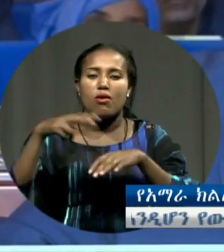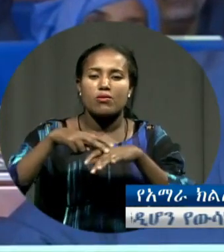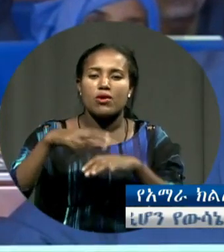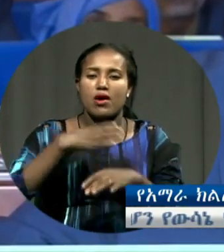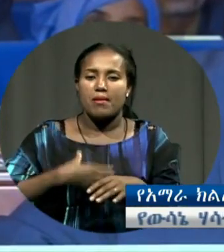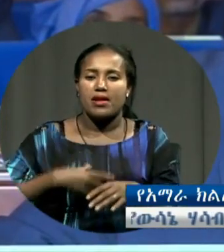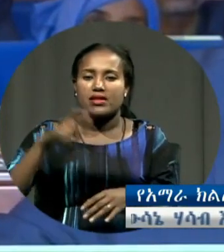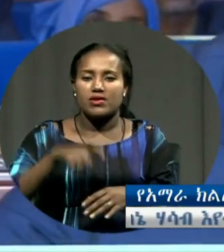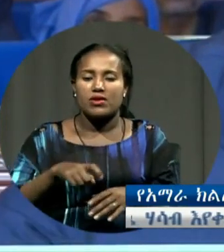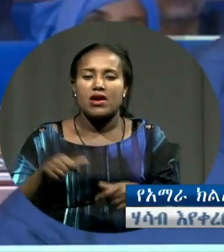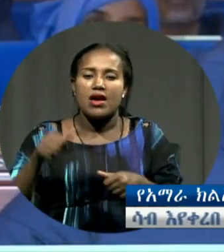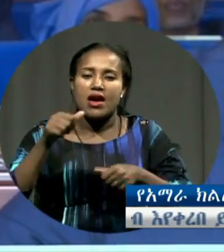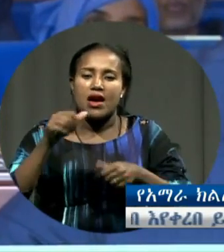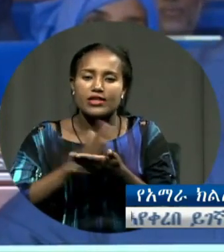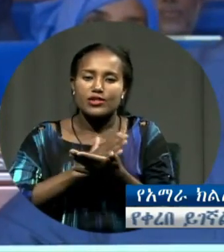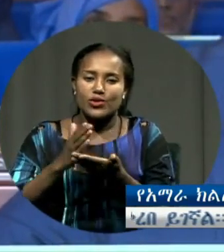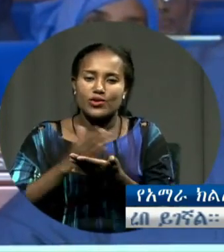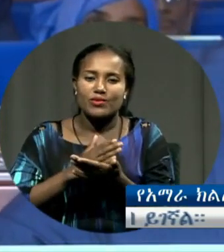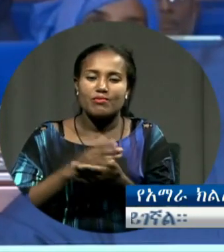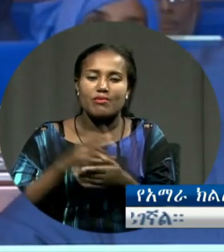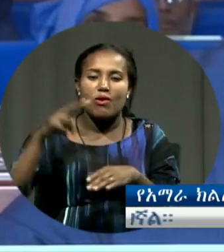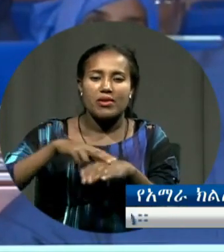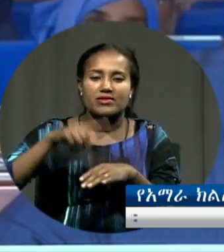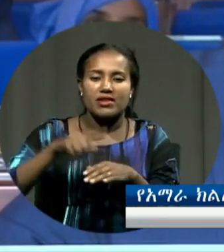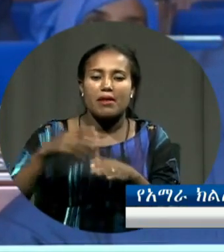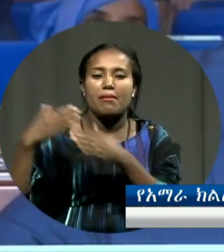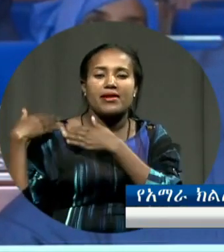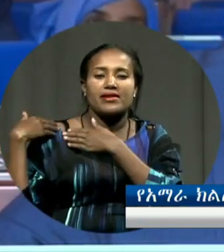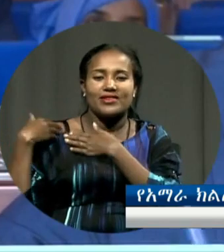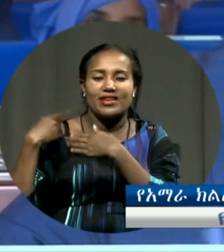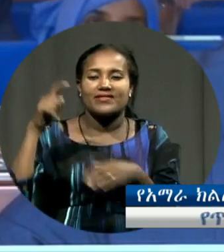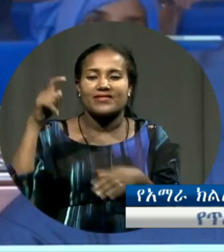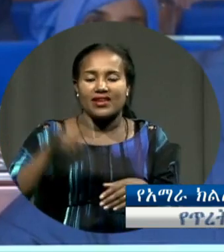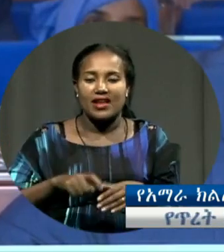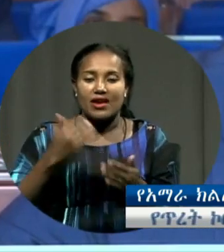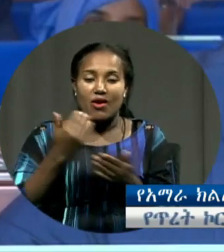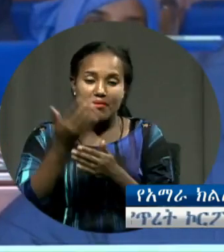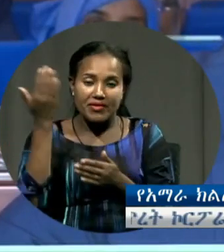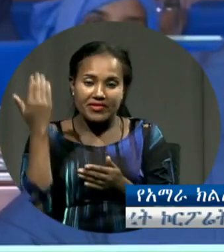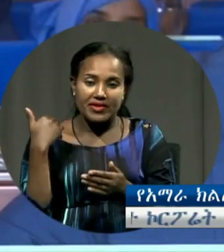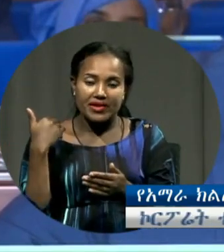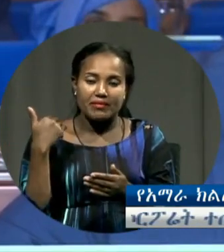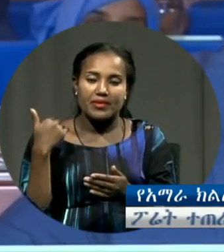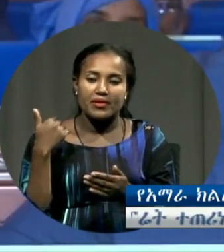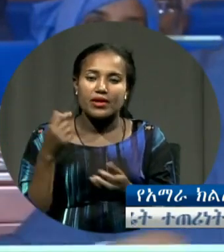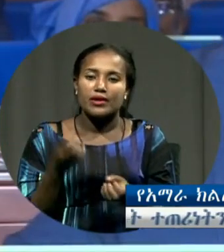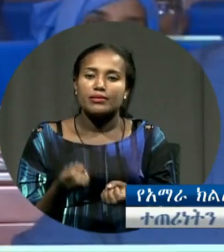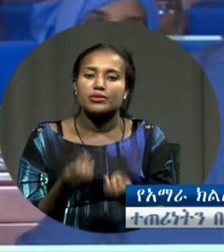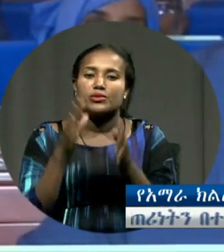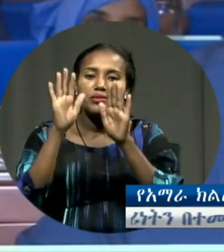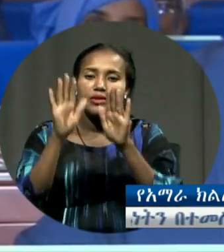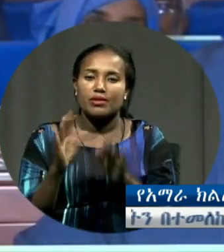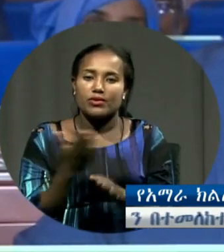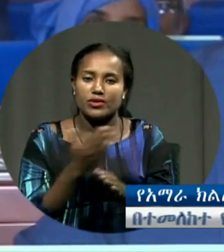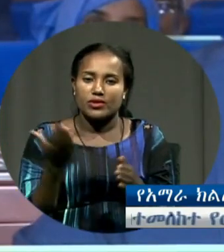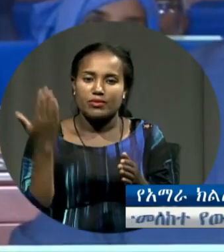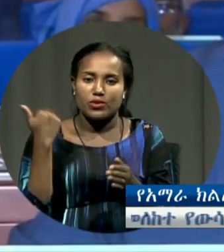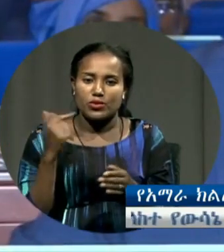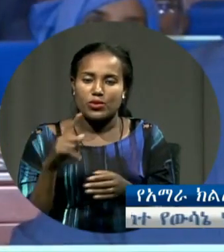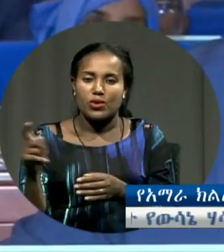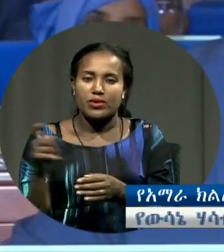ያስፈልጋሉ። አክሲዮን ማቋቋም ነውና ባለድርሻዎች ያስፈልጋሉ። አሁን ቀደም የነበረው በጣም ብዙ የሚገርሙ ነገሮች የነበሩ